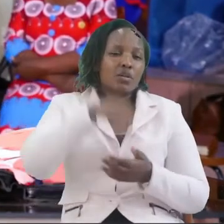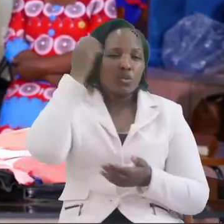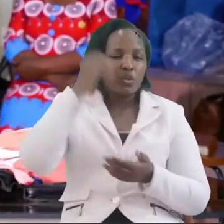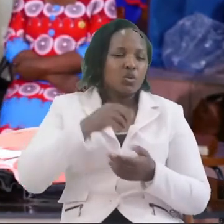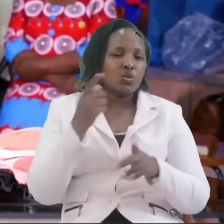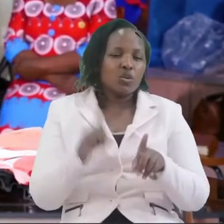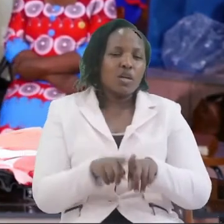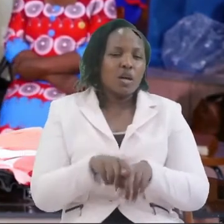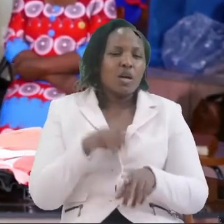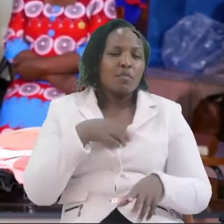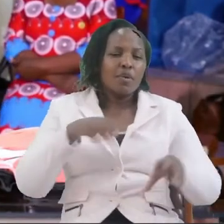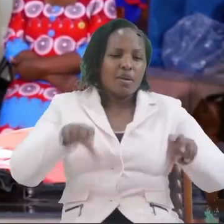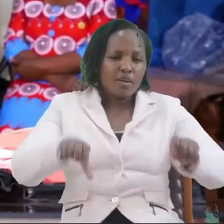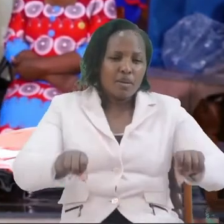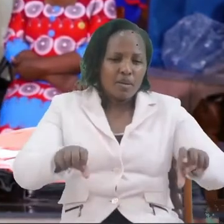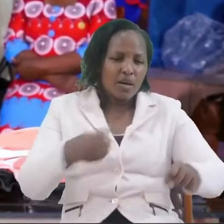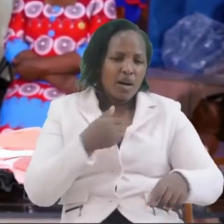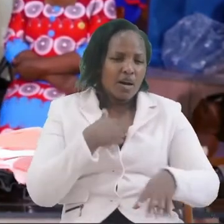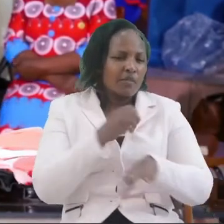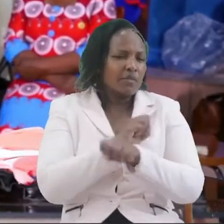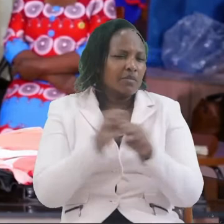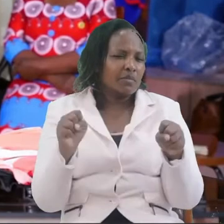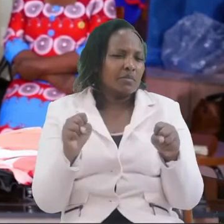na bike, mimi hata baiskeli sina.